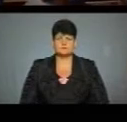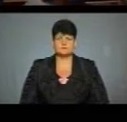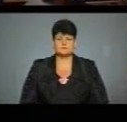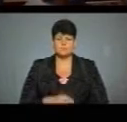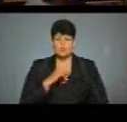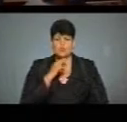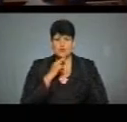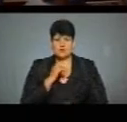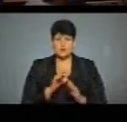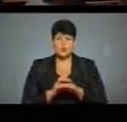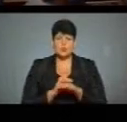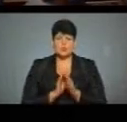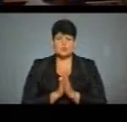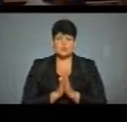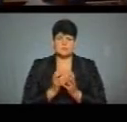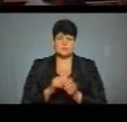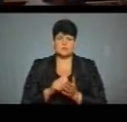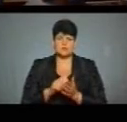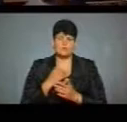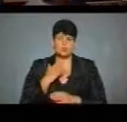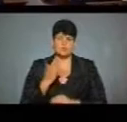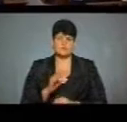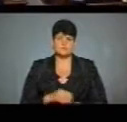Уважно, будь ласка, всі беріть участь в голосуванні.